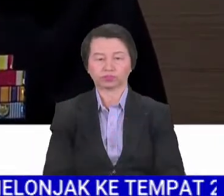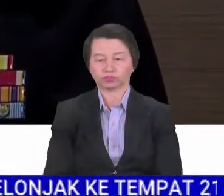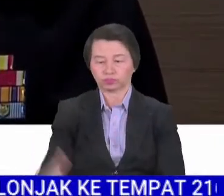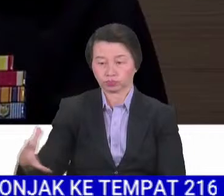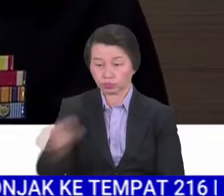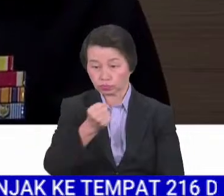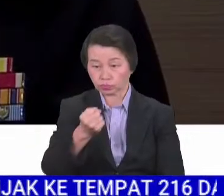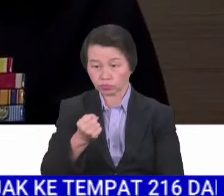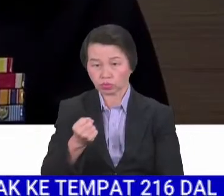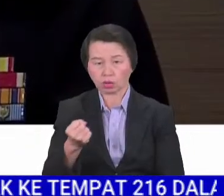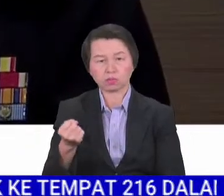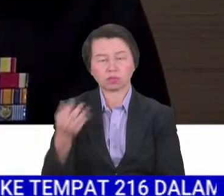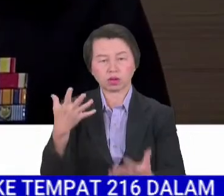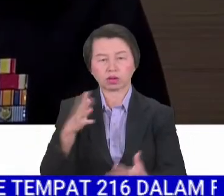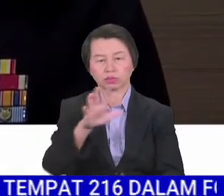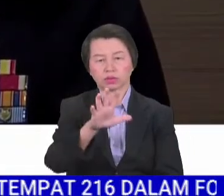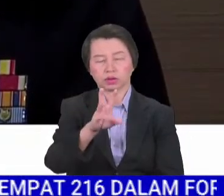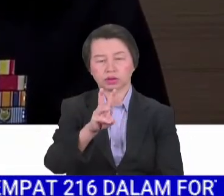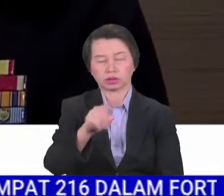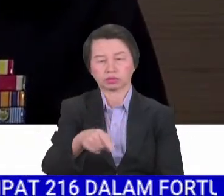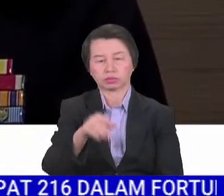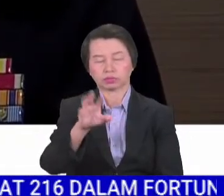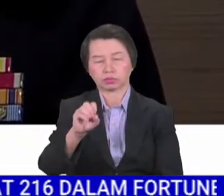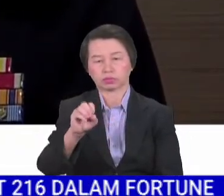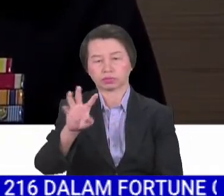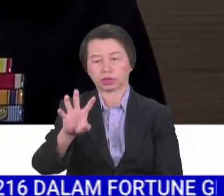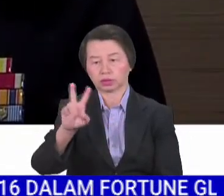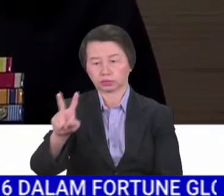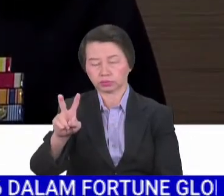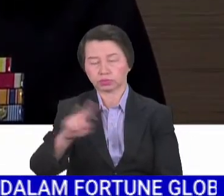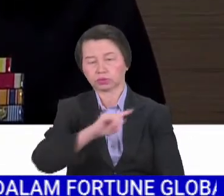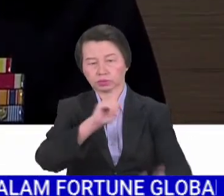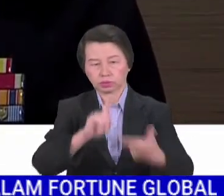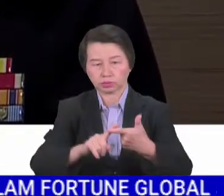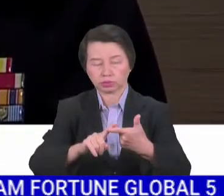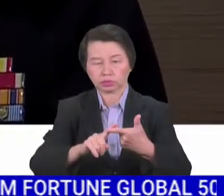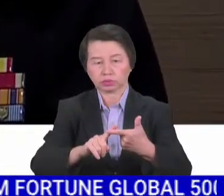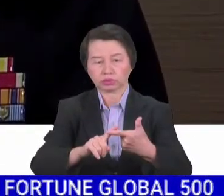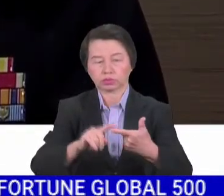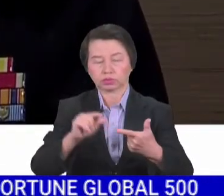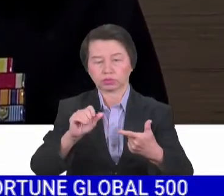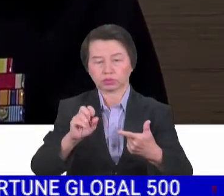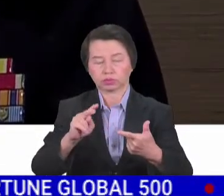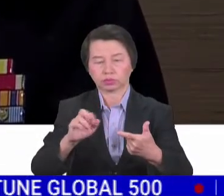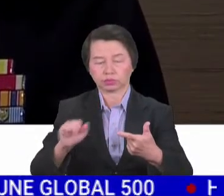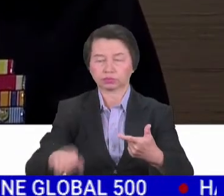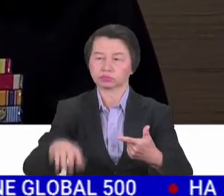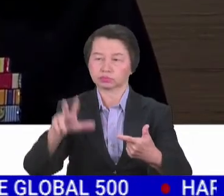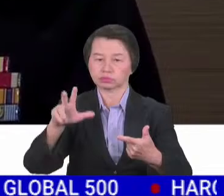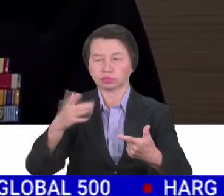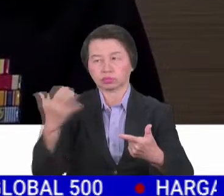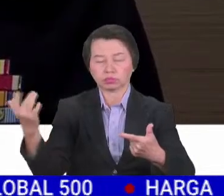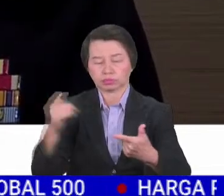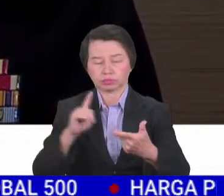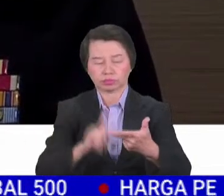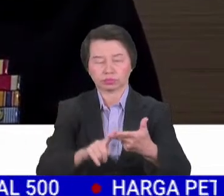di Sibu bernilai RM56,420, diikuti oleh Kuching bernilai RM4,970 dan Miri